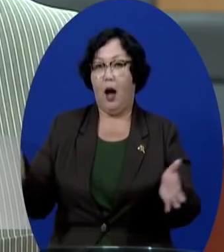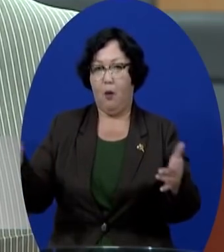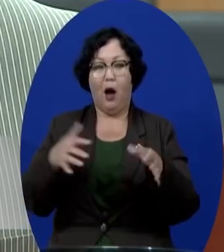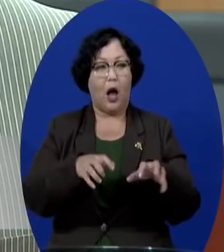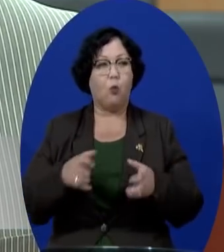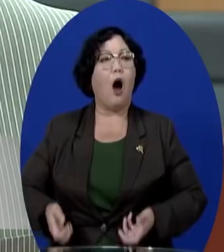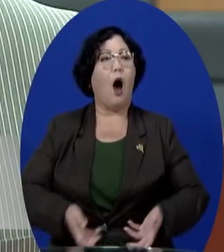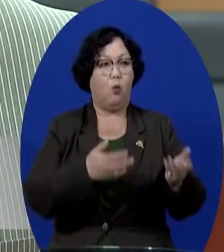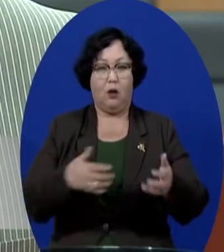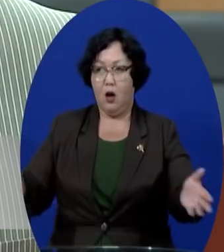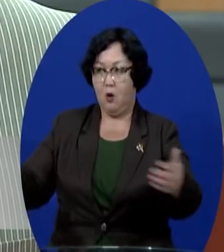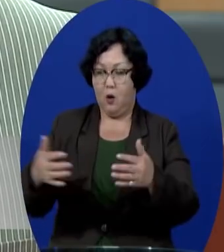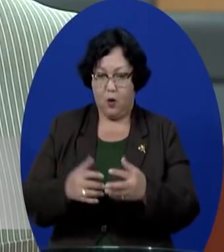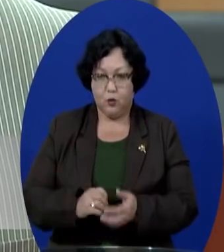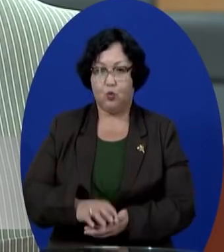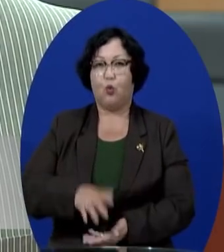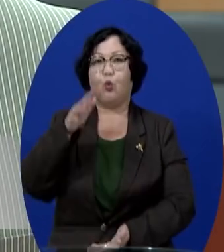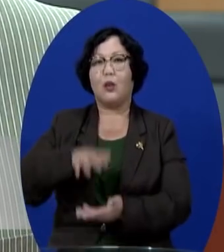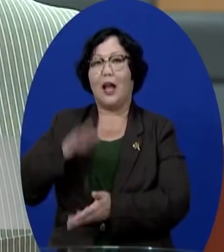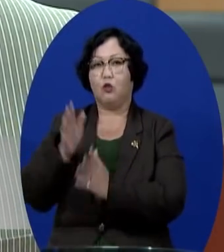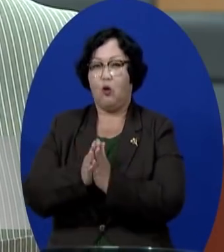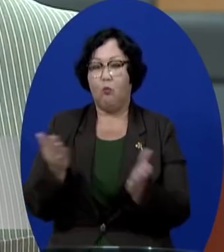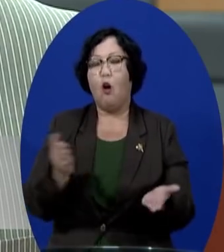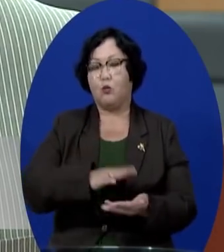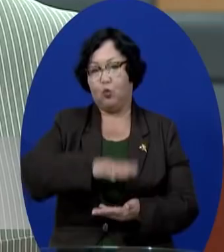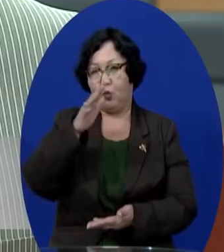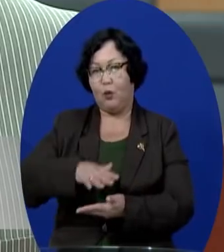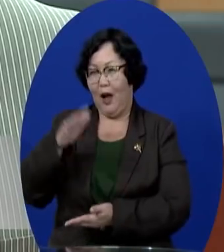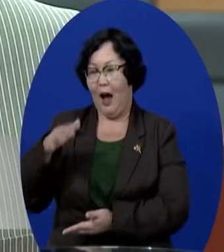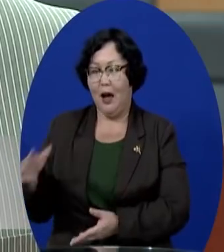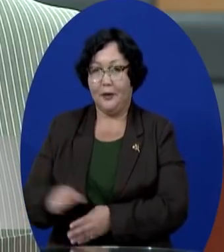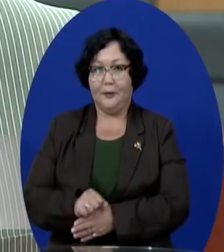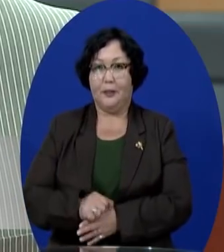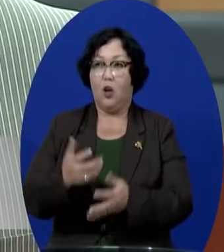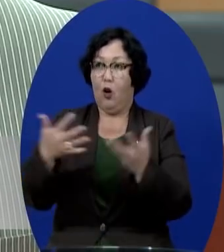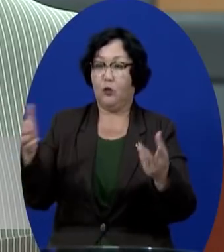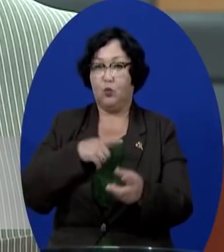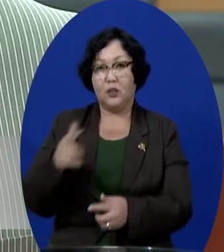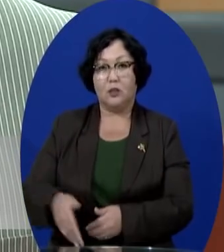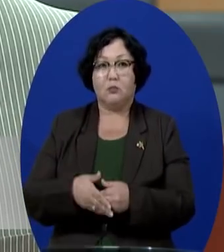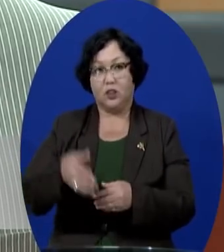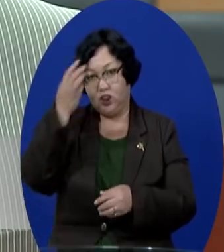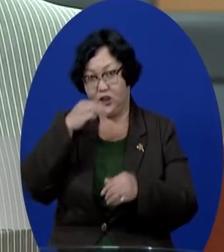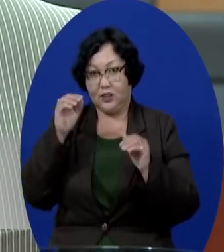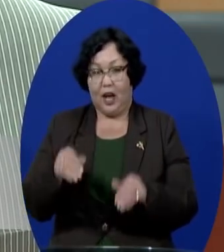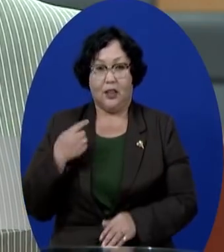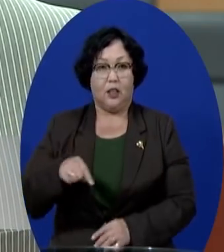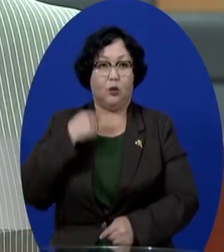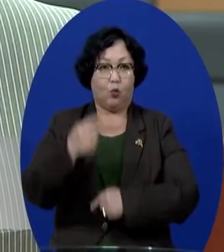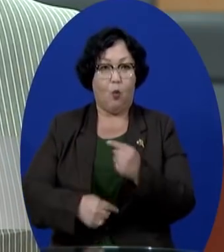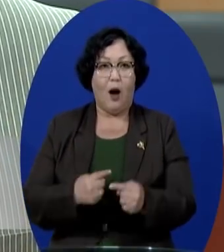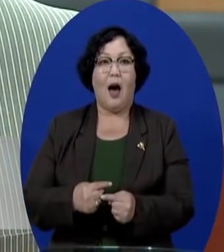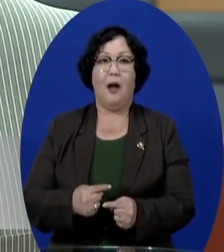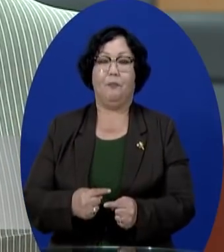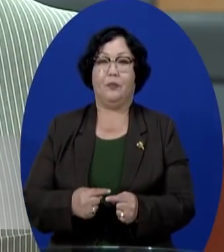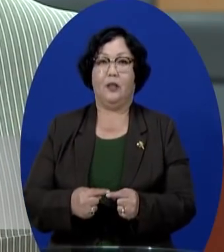харамгүй өгж байгаа. Гэх мэтлэнгийн одоо олон хүчин чармайлтаар одоо Чингис хааны тухай маш их